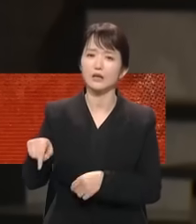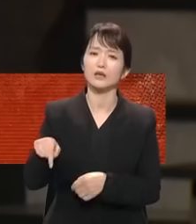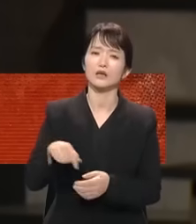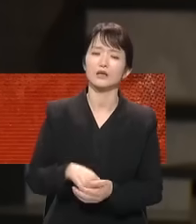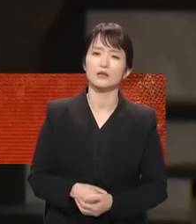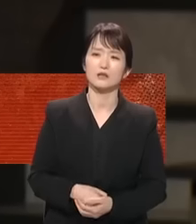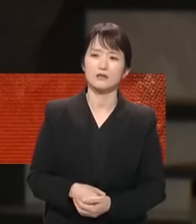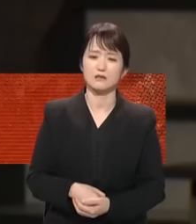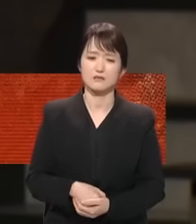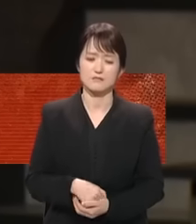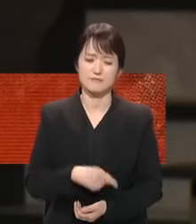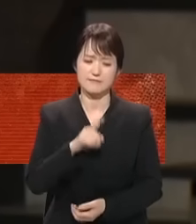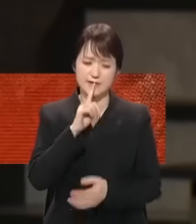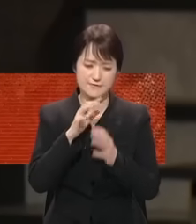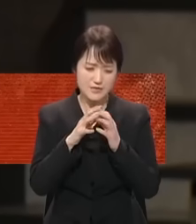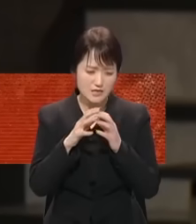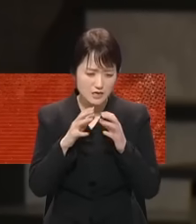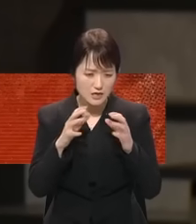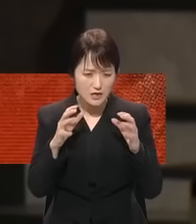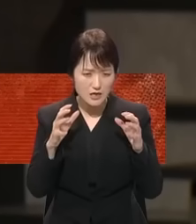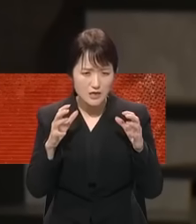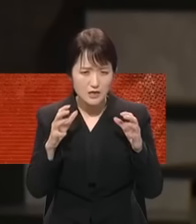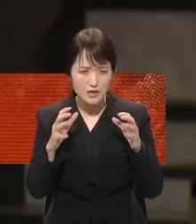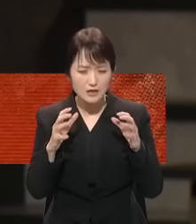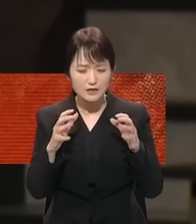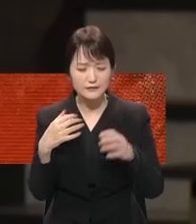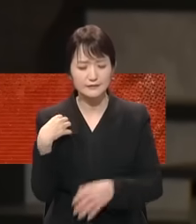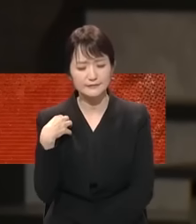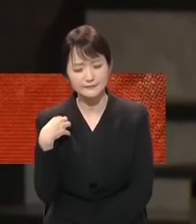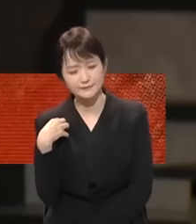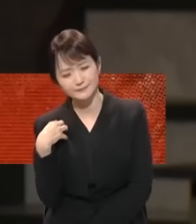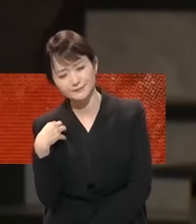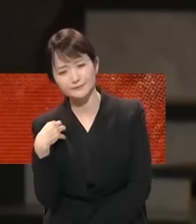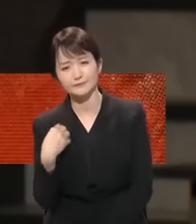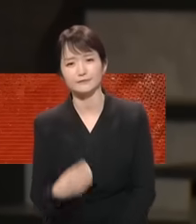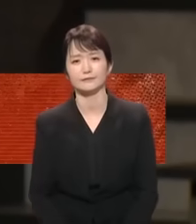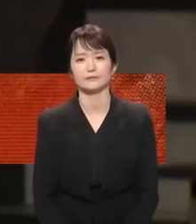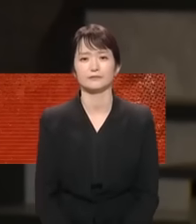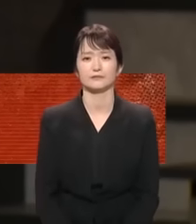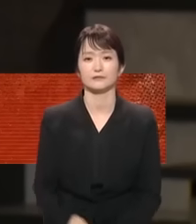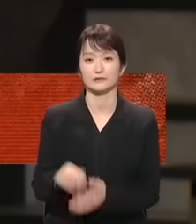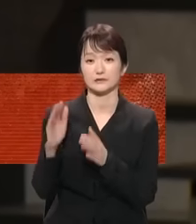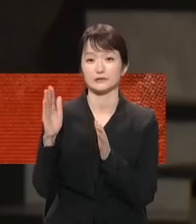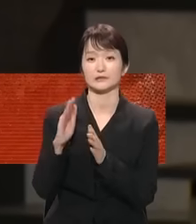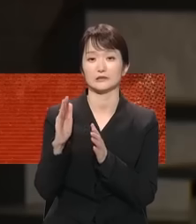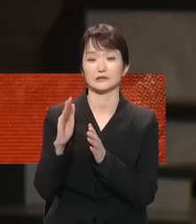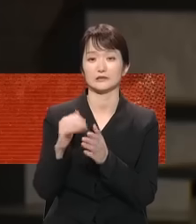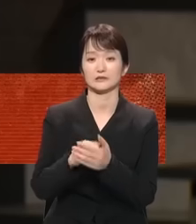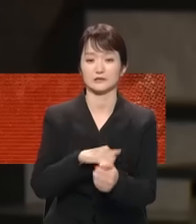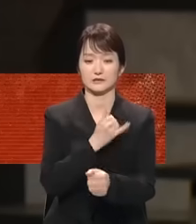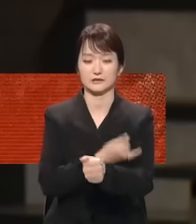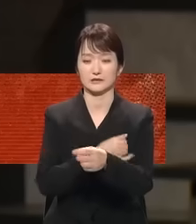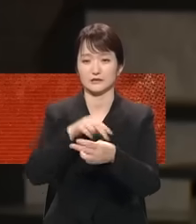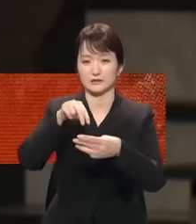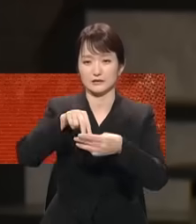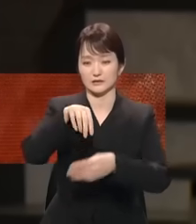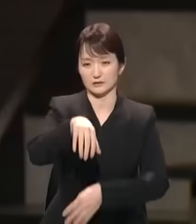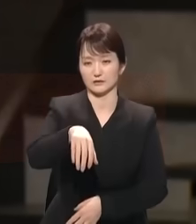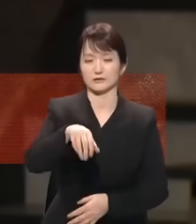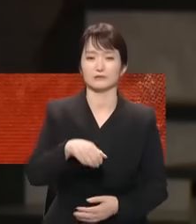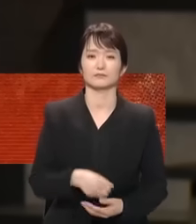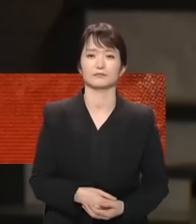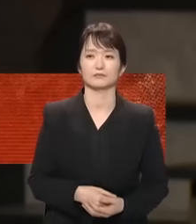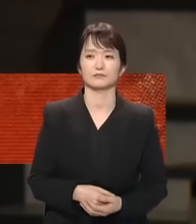문제를 갖다 일으키는 거 자체가 상당히 그 부담스러울 겁니다 지금이 재벌 한 학생들 같은 경우는 인권 센터에 어떤